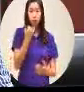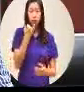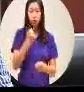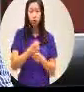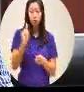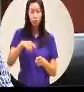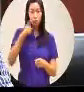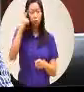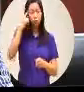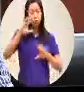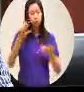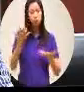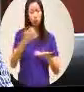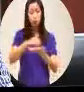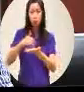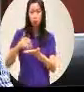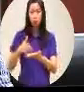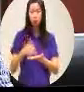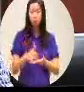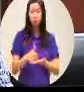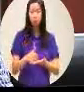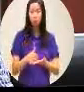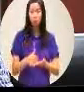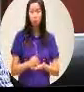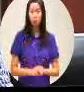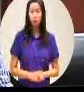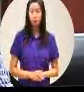估算一下这个？我想这个才是